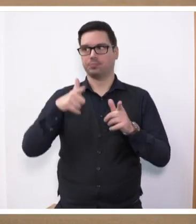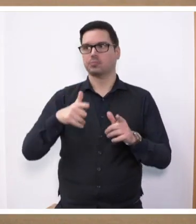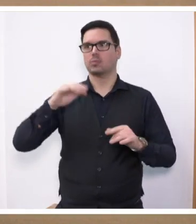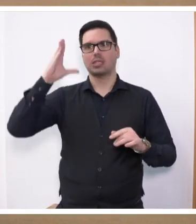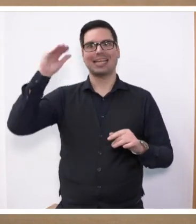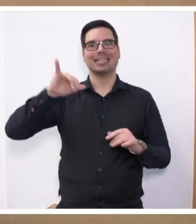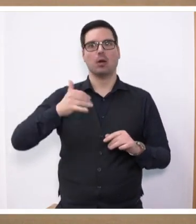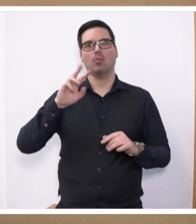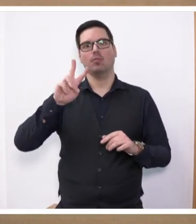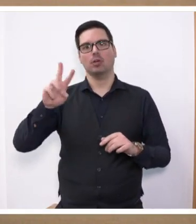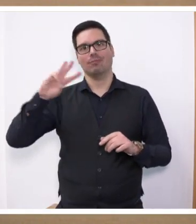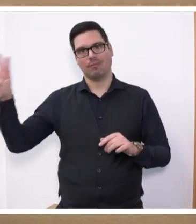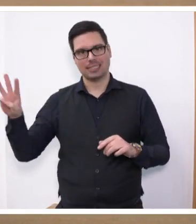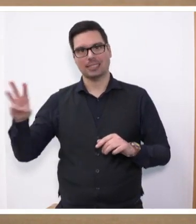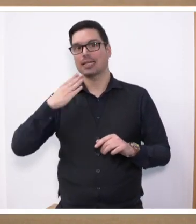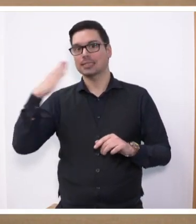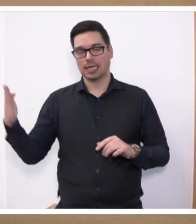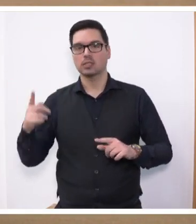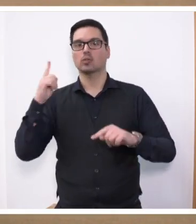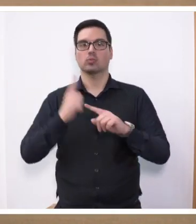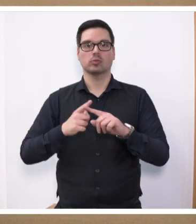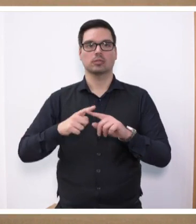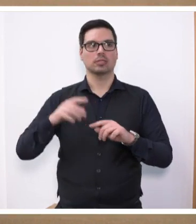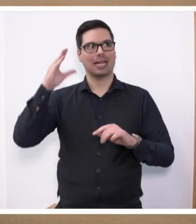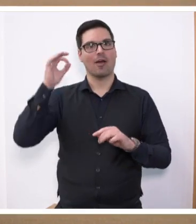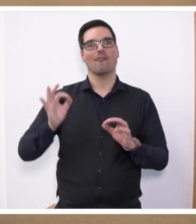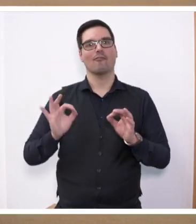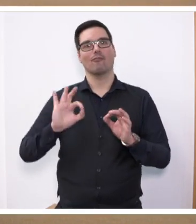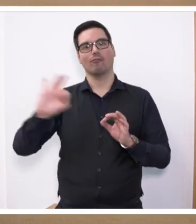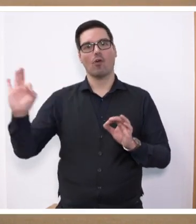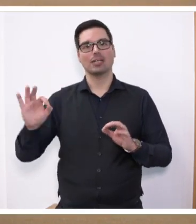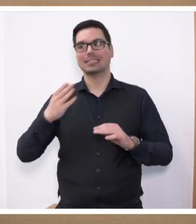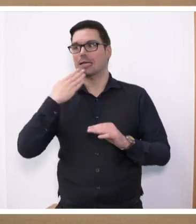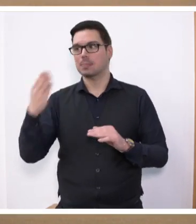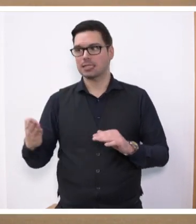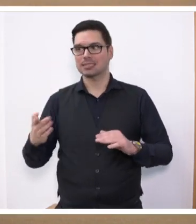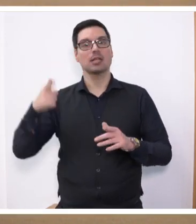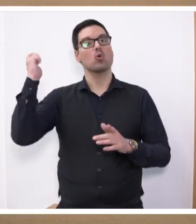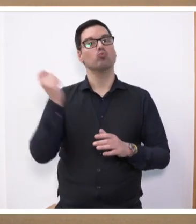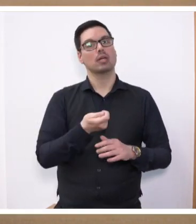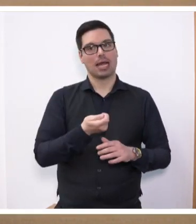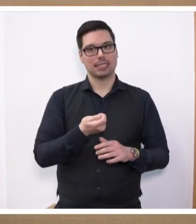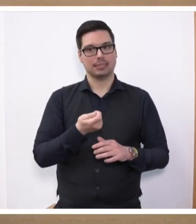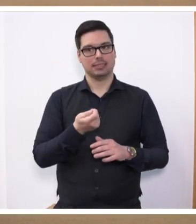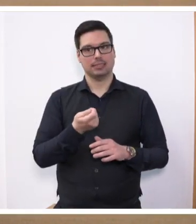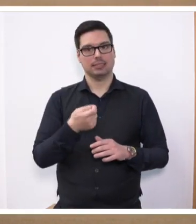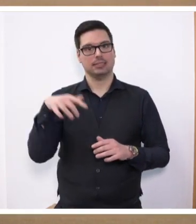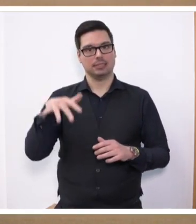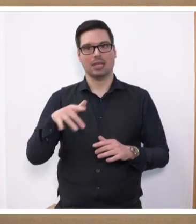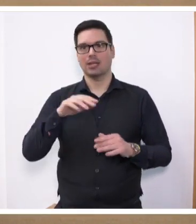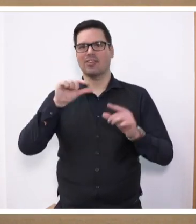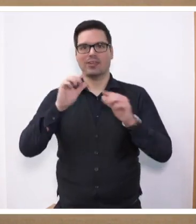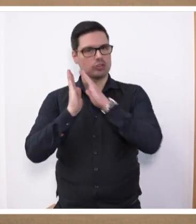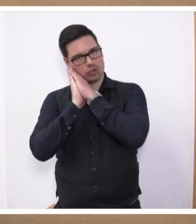von Weizsäcker und auch bei Staatssekretär Wolfgang Förster bedanken, die sich seit der Urteilsverkündung, ich glaube, da wurde wenig